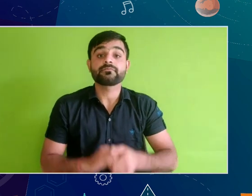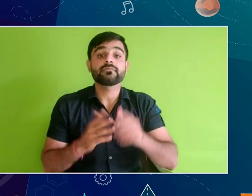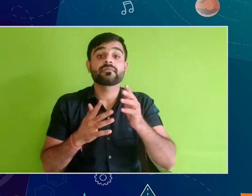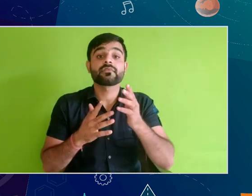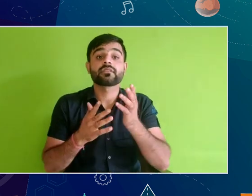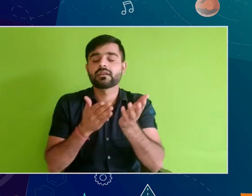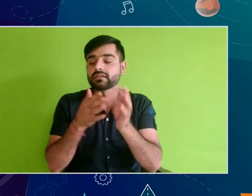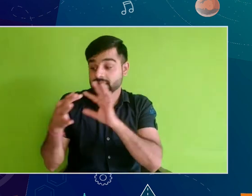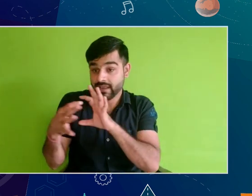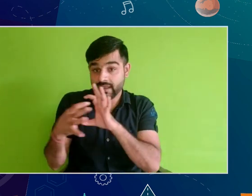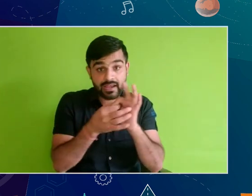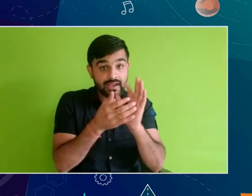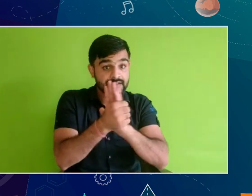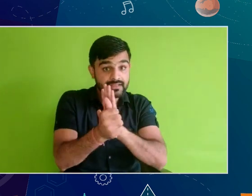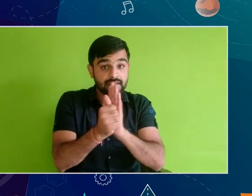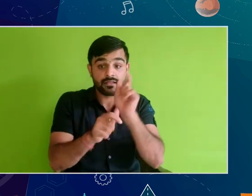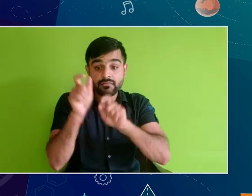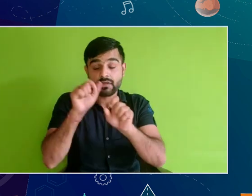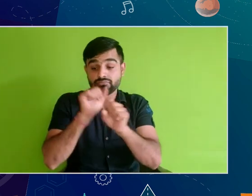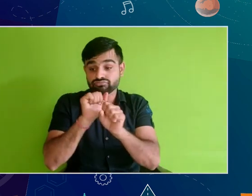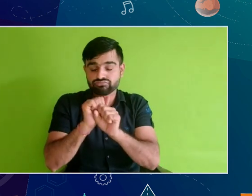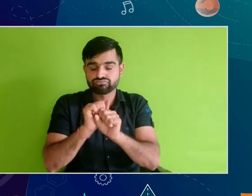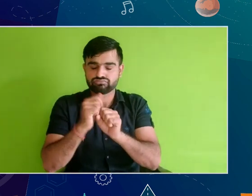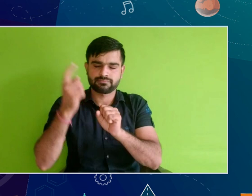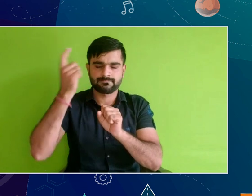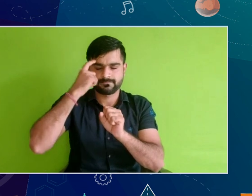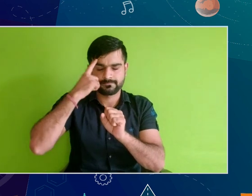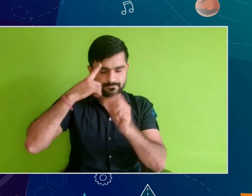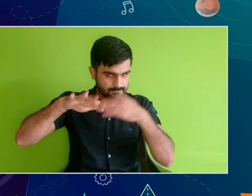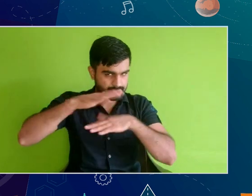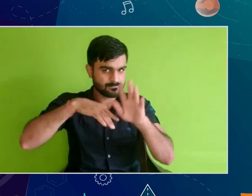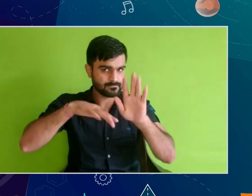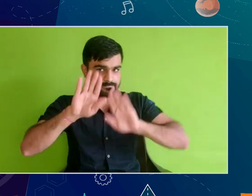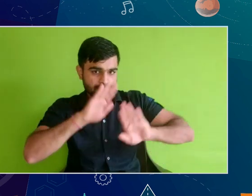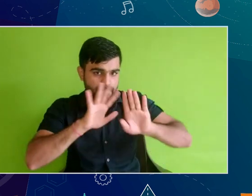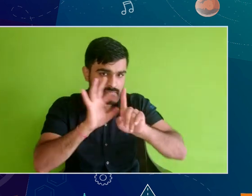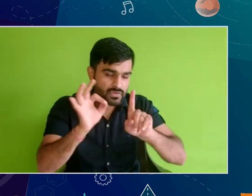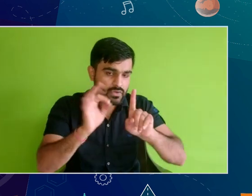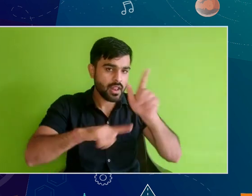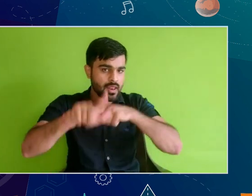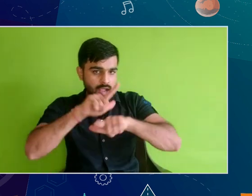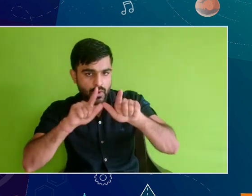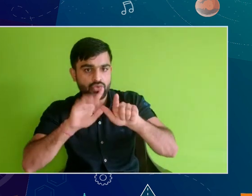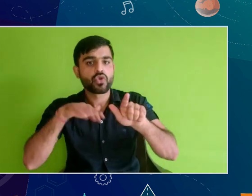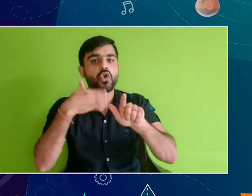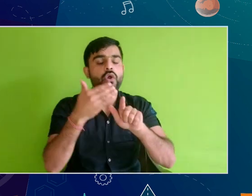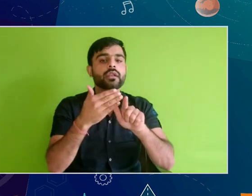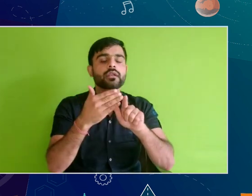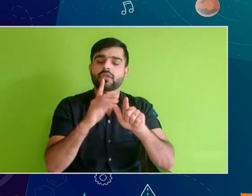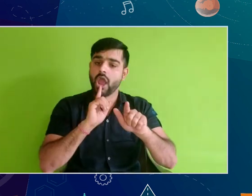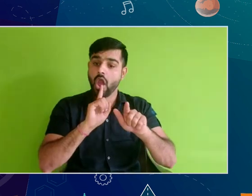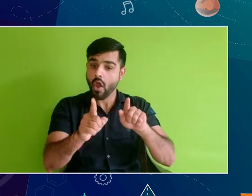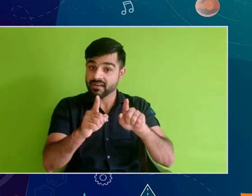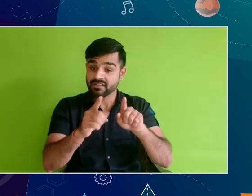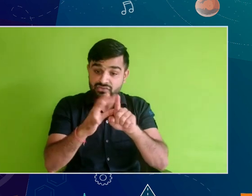द एबिलिटीज टू ऑर्गेनाइज आवर थॉट्स, आवर एक्शंस, आवर लैंग्वेज एंड द इवेंट्स इन ऑर्डर. सो